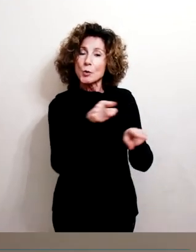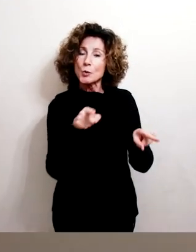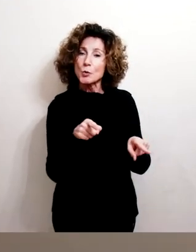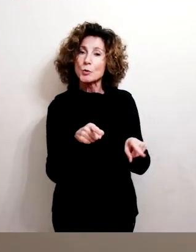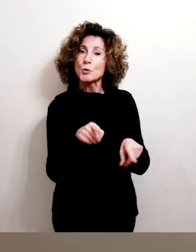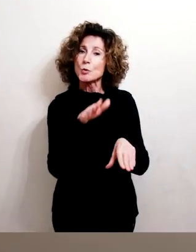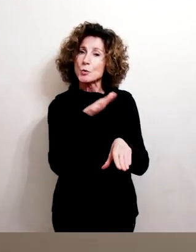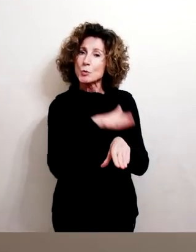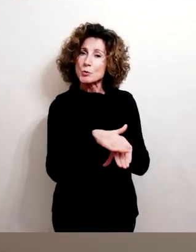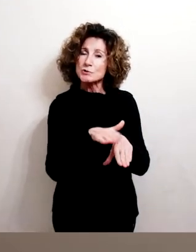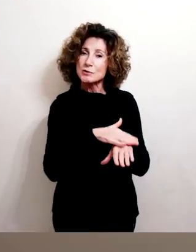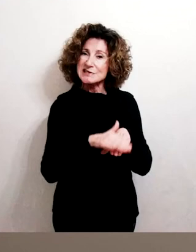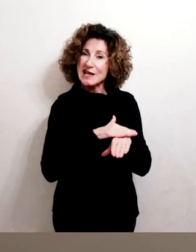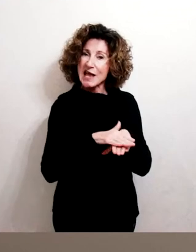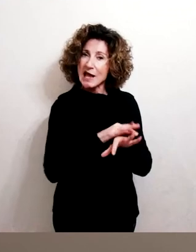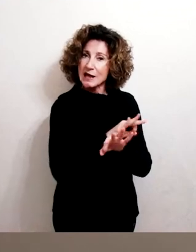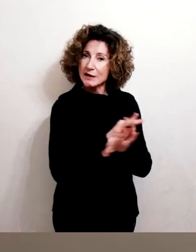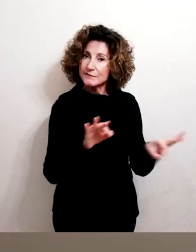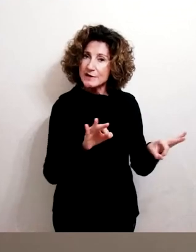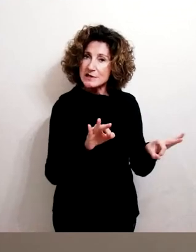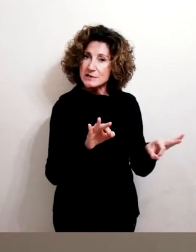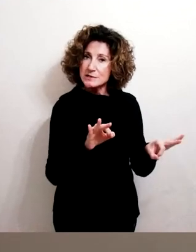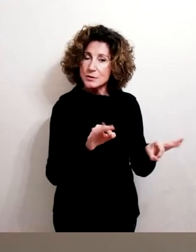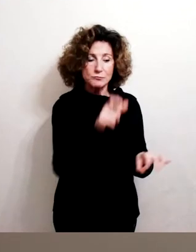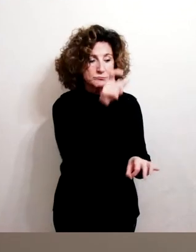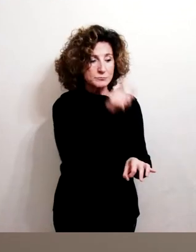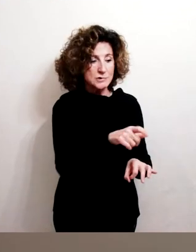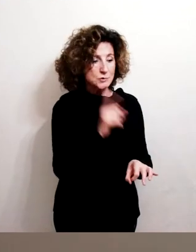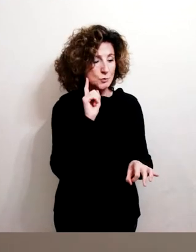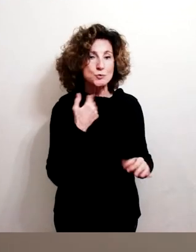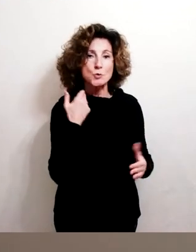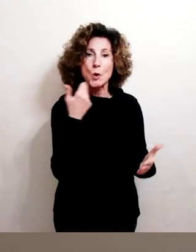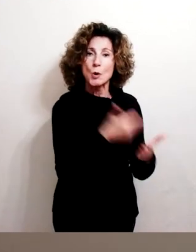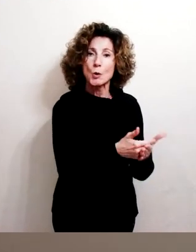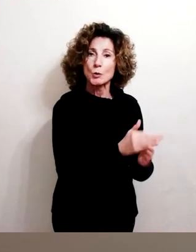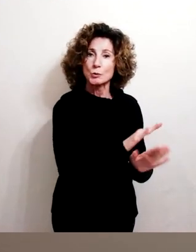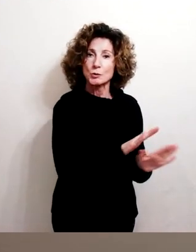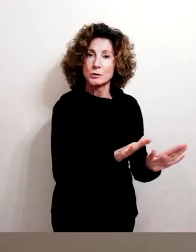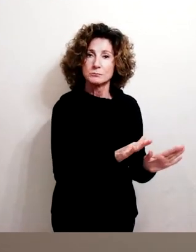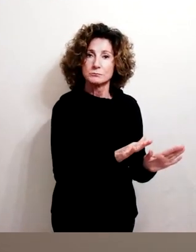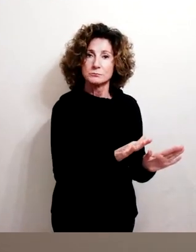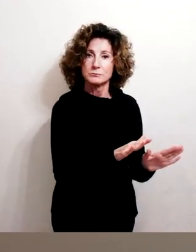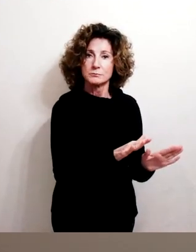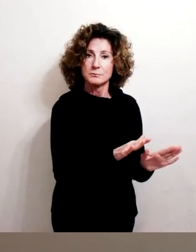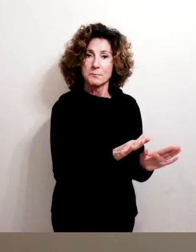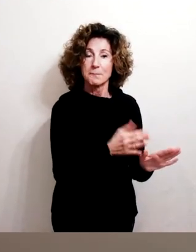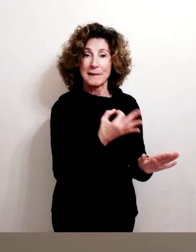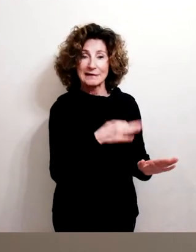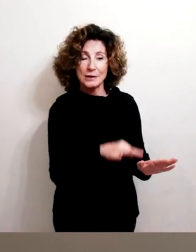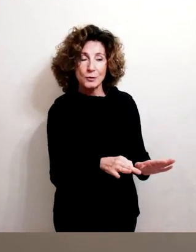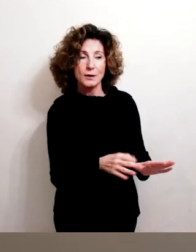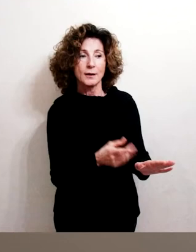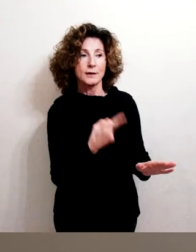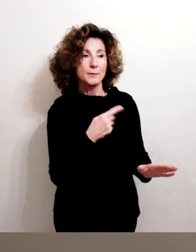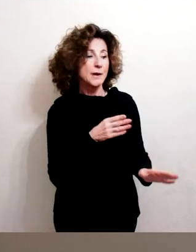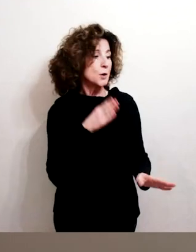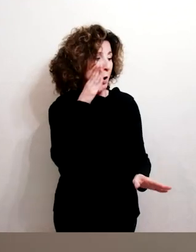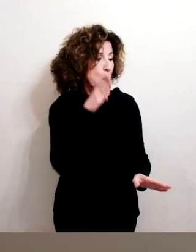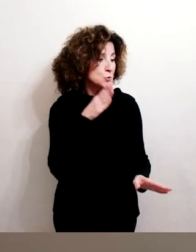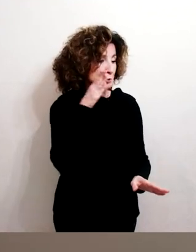chiaramente loro hanno proprio tutto un servizio dedicato alla sordità sia per quanto riguarda